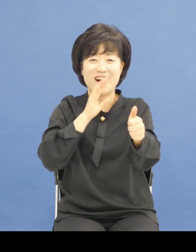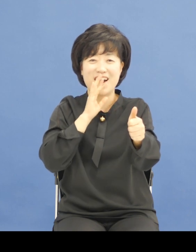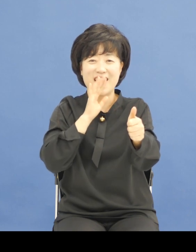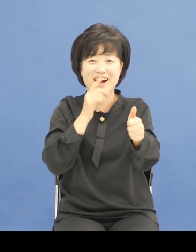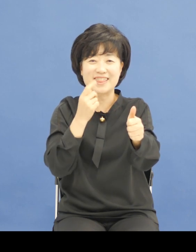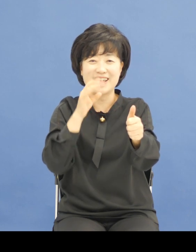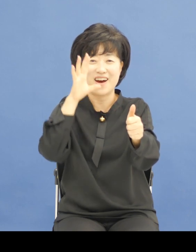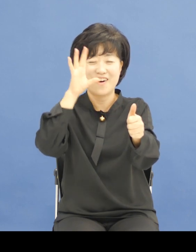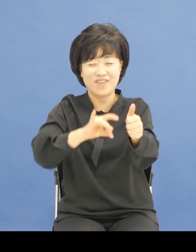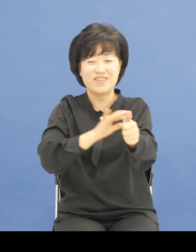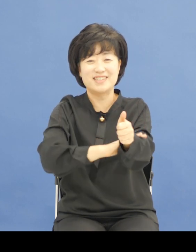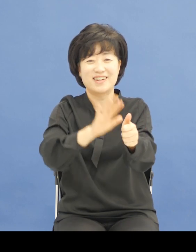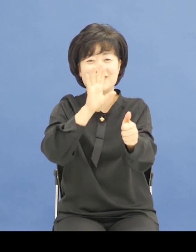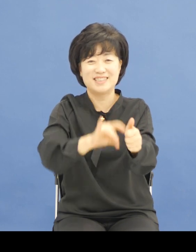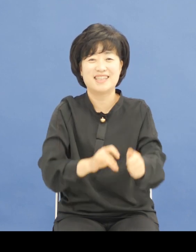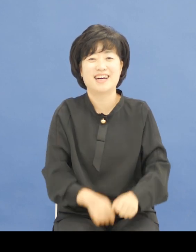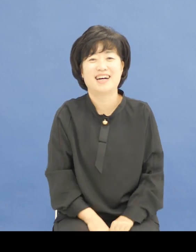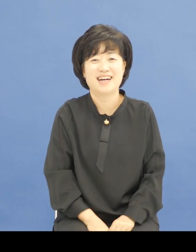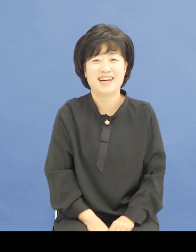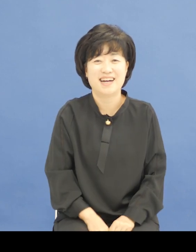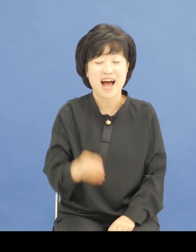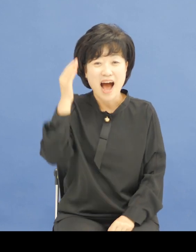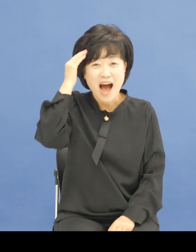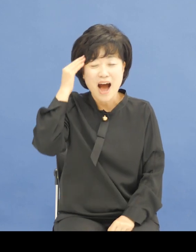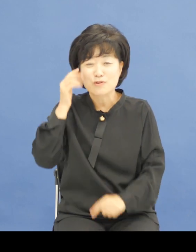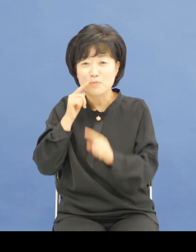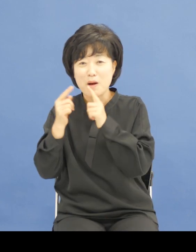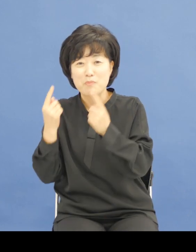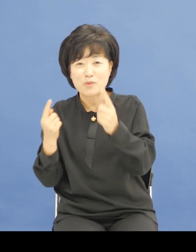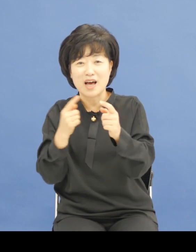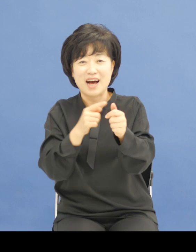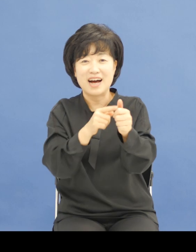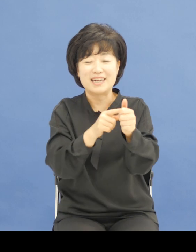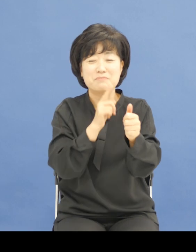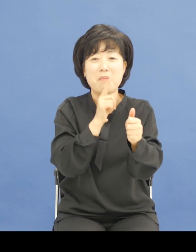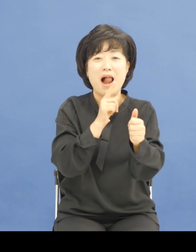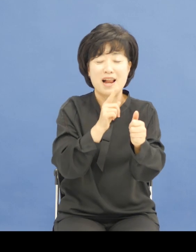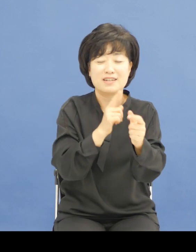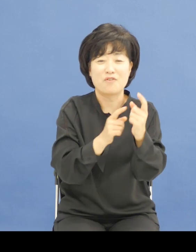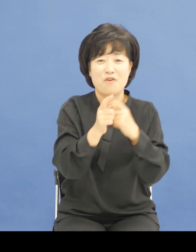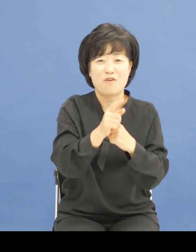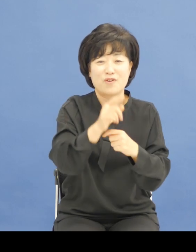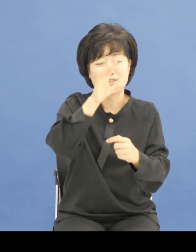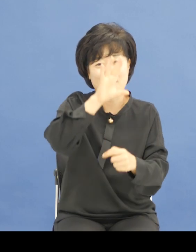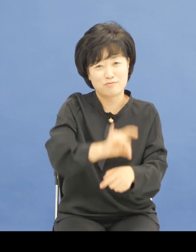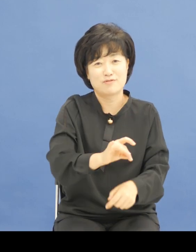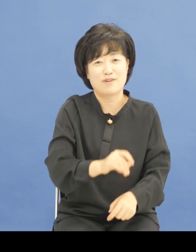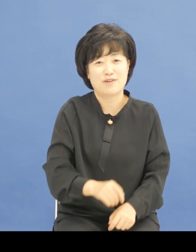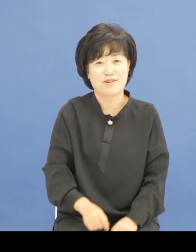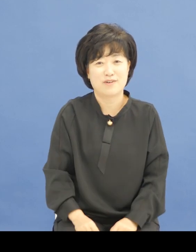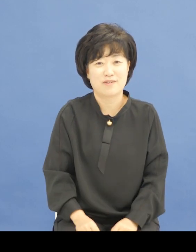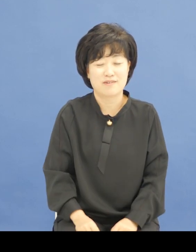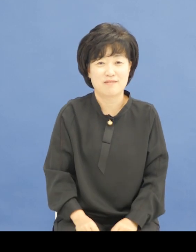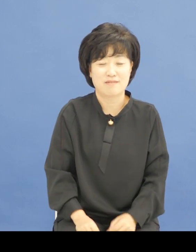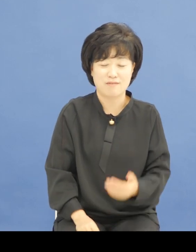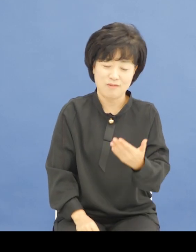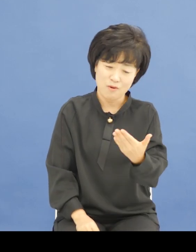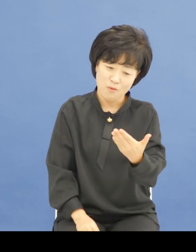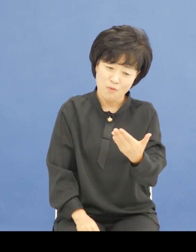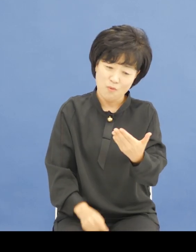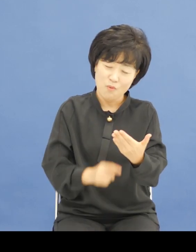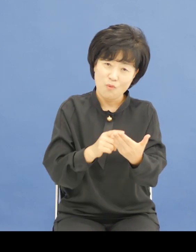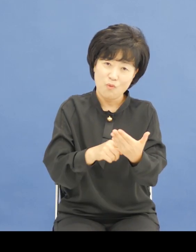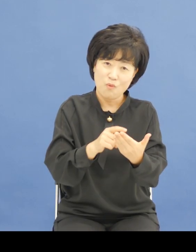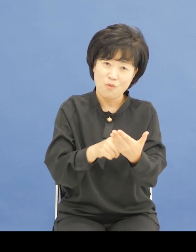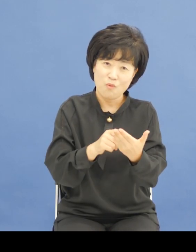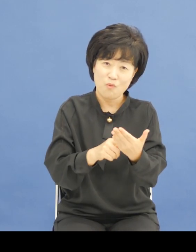어울린다. 되게 잘 어울린다. 예, 한국말 할 때보다 그 언어가 되게 잘 어울린다. 정확하게 읽은 겁니다. 이거. 네네. 오. 아 그러니까 이 4대복음서를 지금